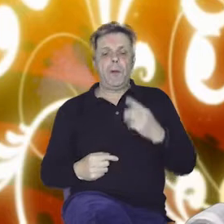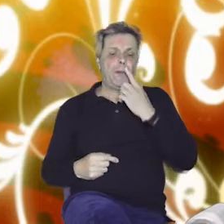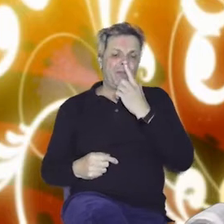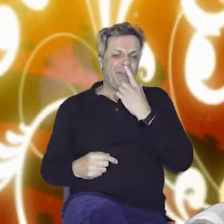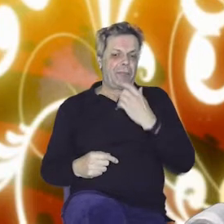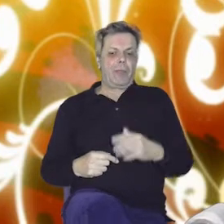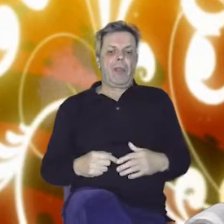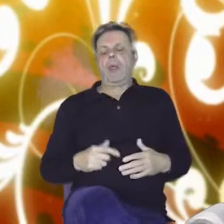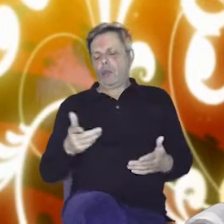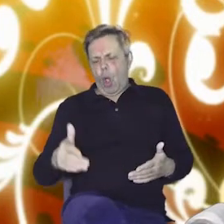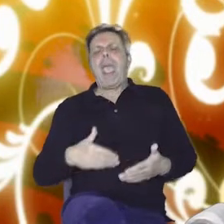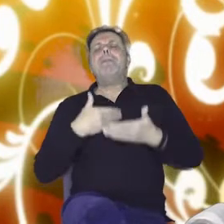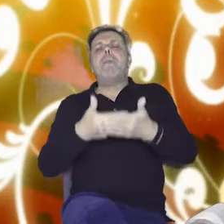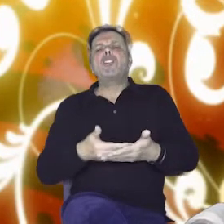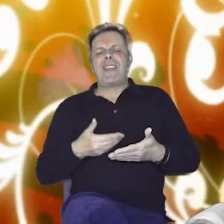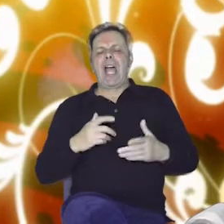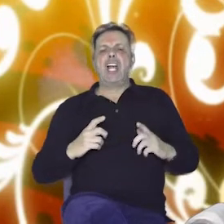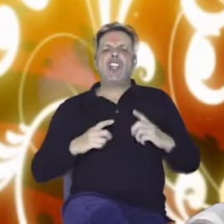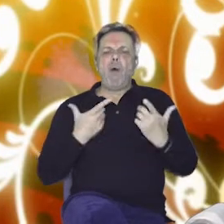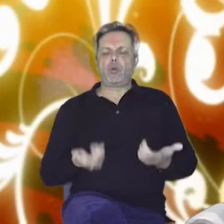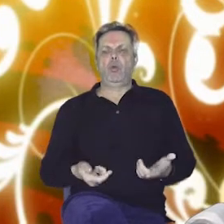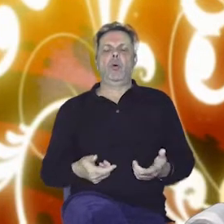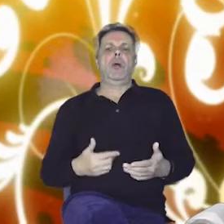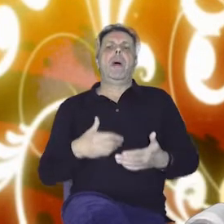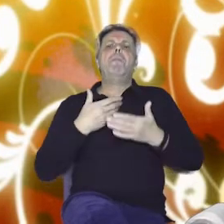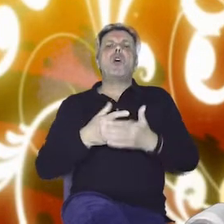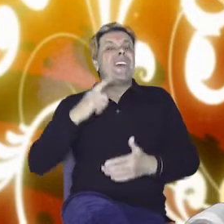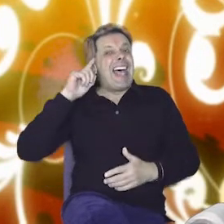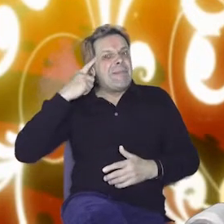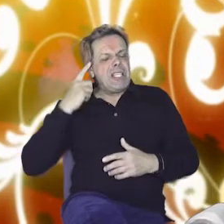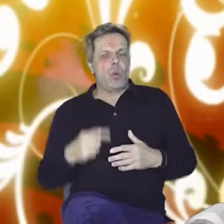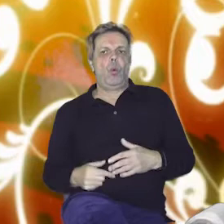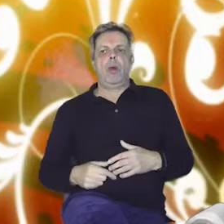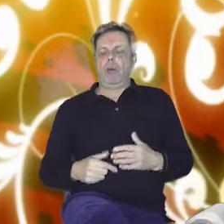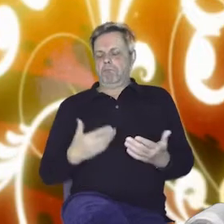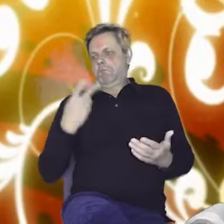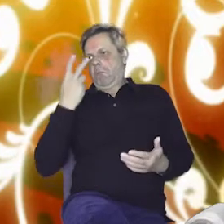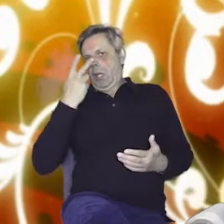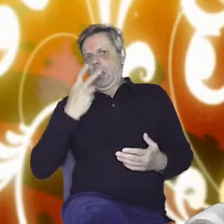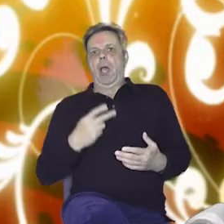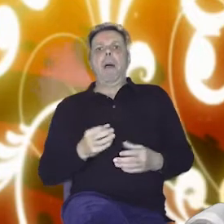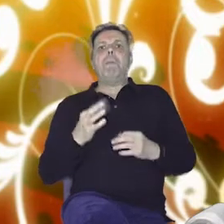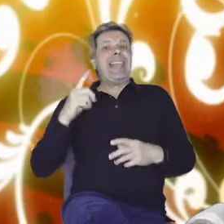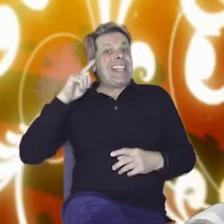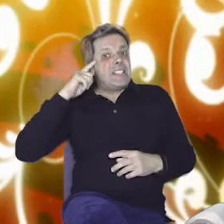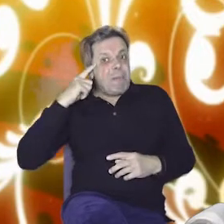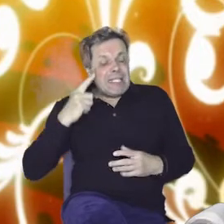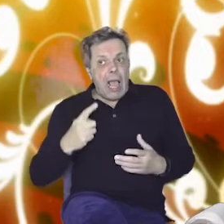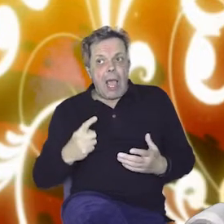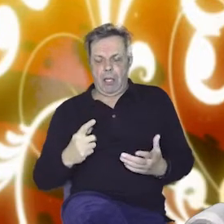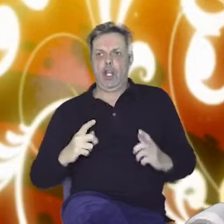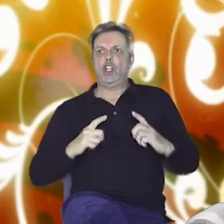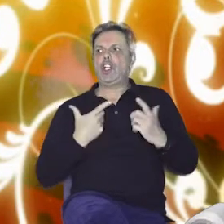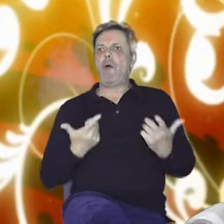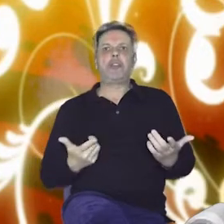životu, posveta življenju, posveta smislu. Jer bez smisla život mislim